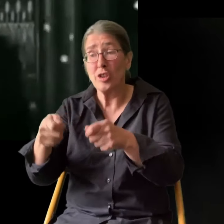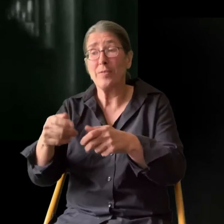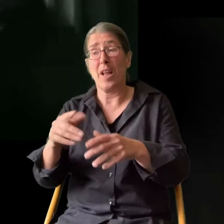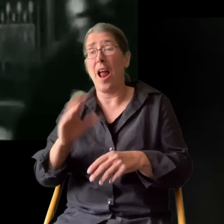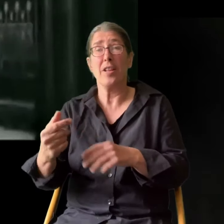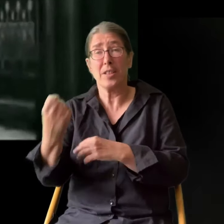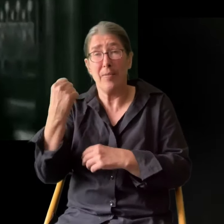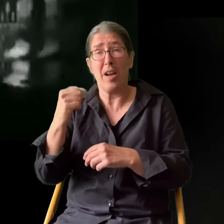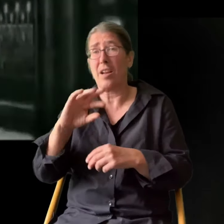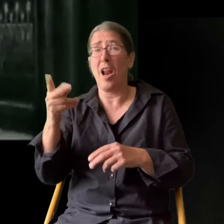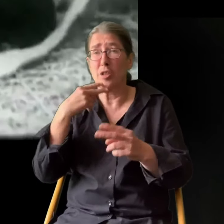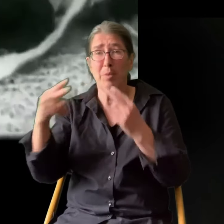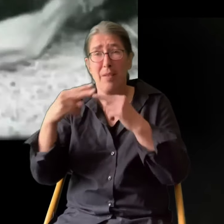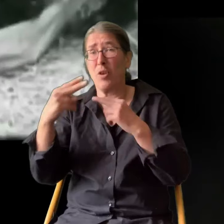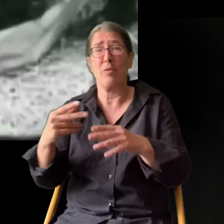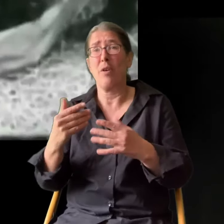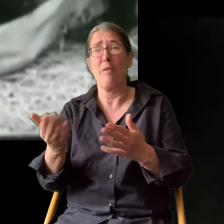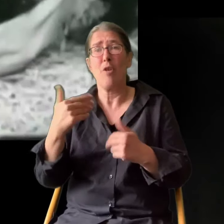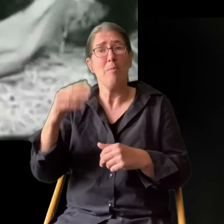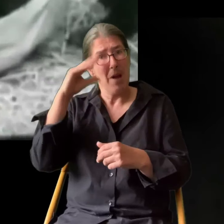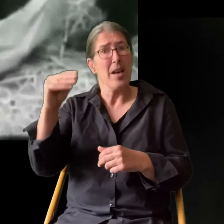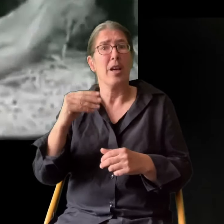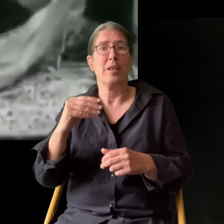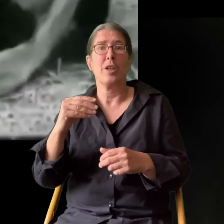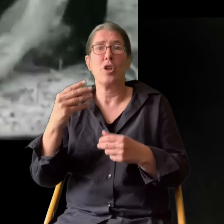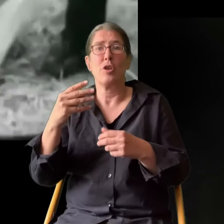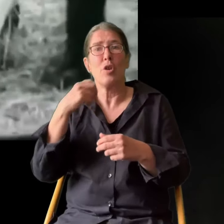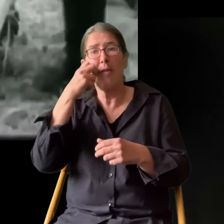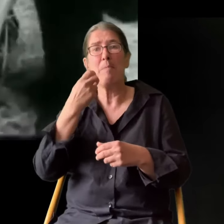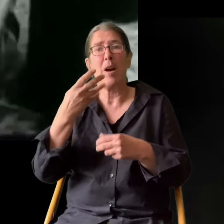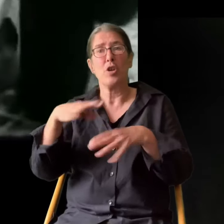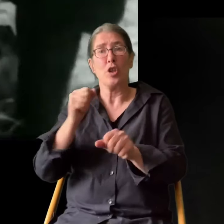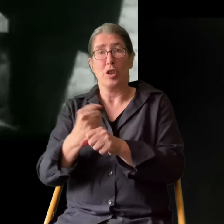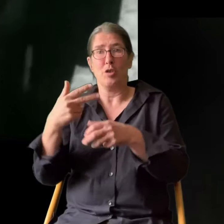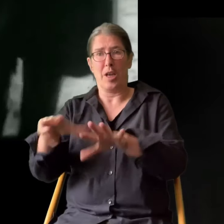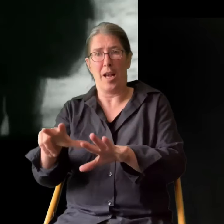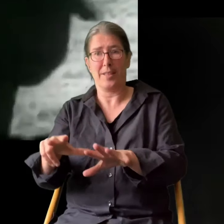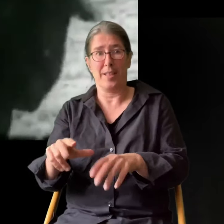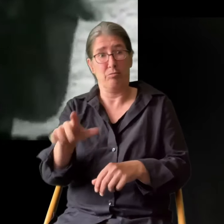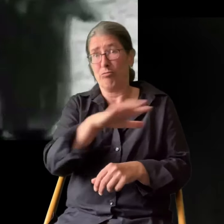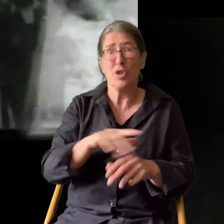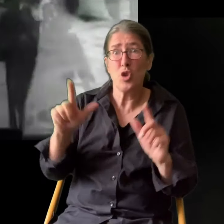alles verantwortet von den Männern des Novembers 1918.